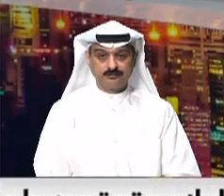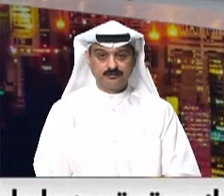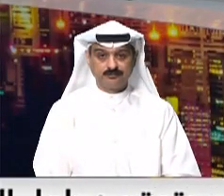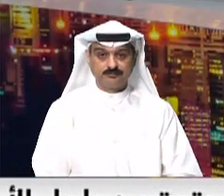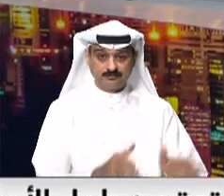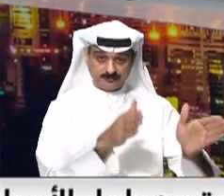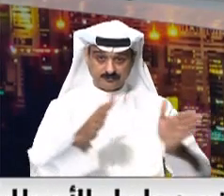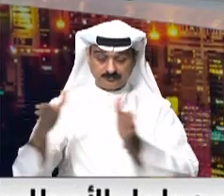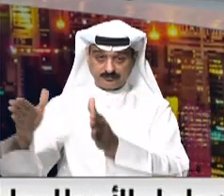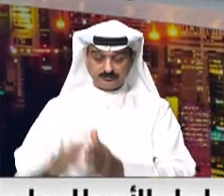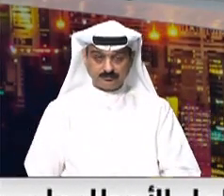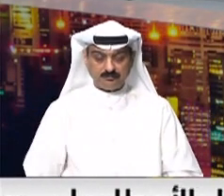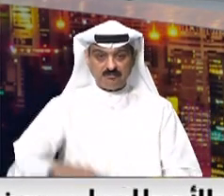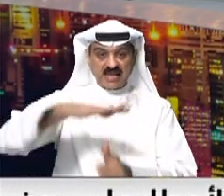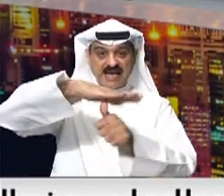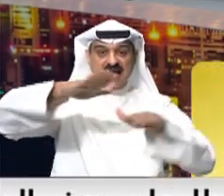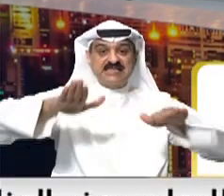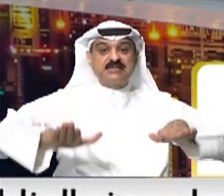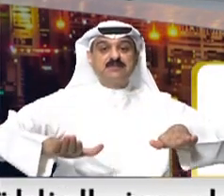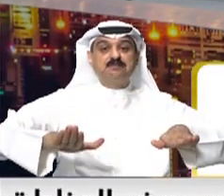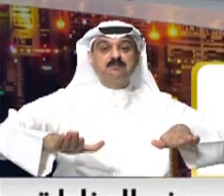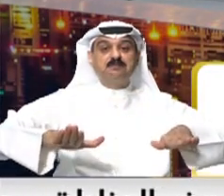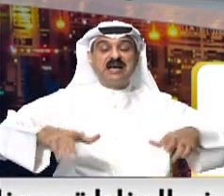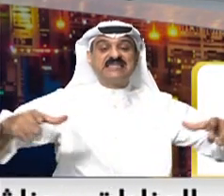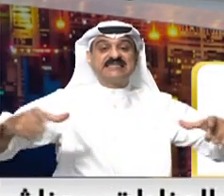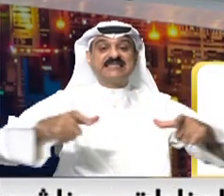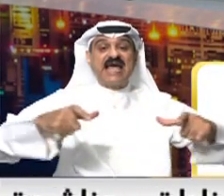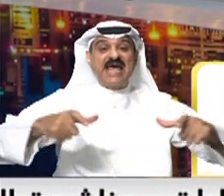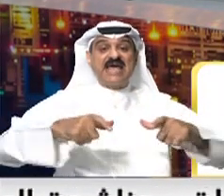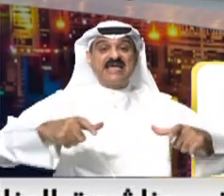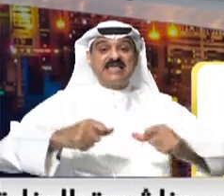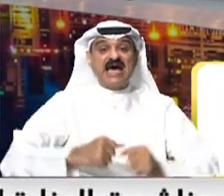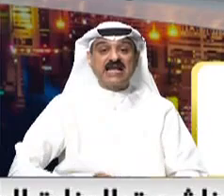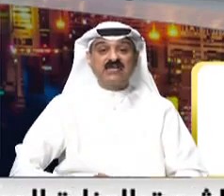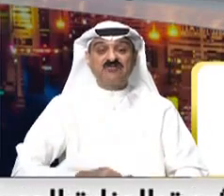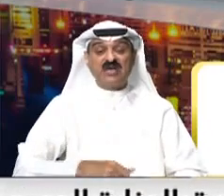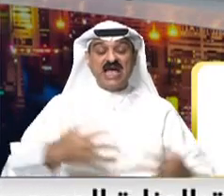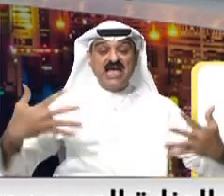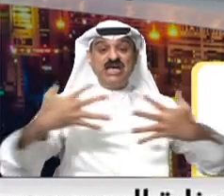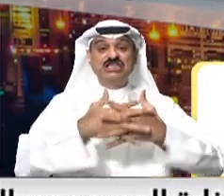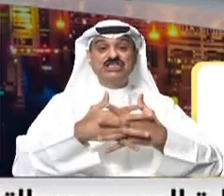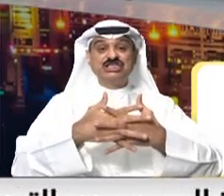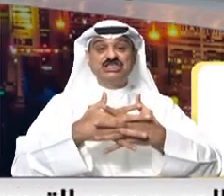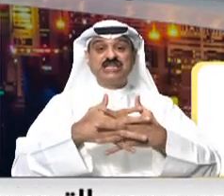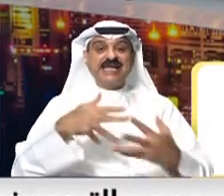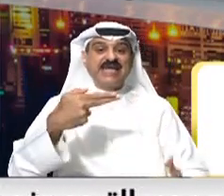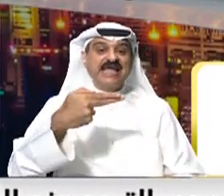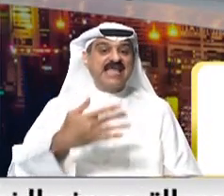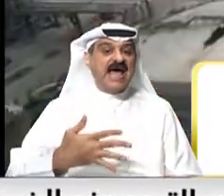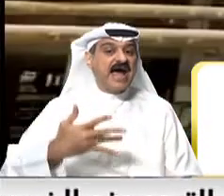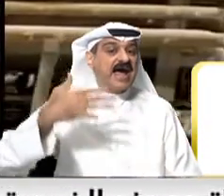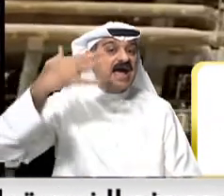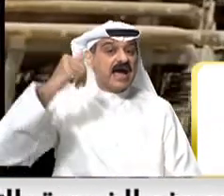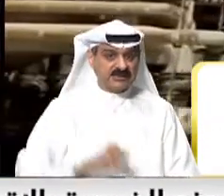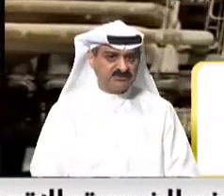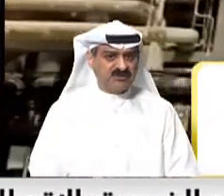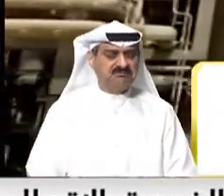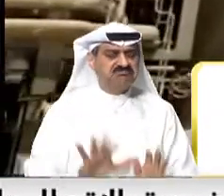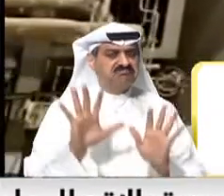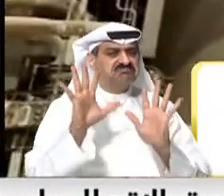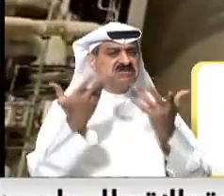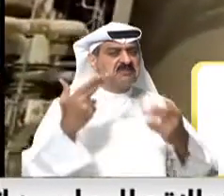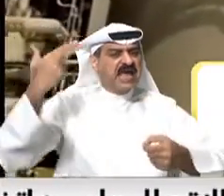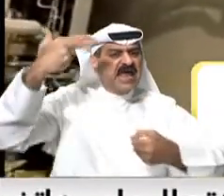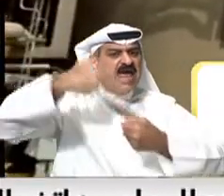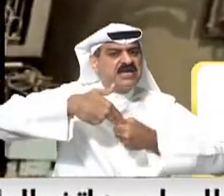اعلن رئيس مجلس اداره شركه جازبروم الكزندر ديكوف اعلن ان الشركه تتوقع ان يتقلب سعر النفط هذا